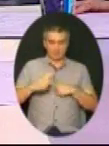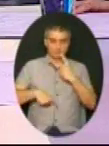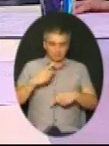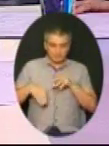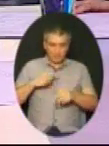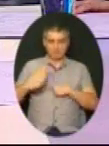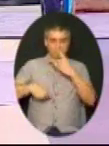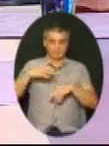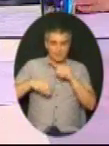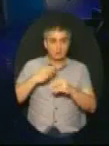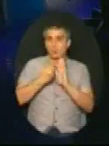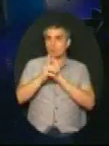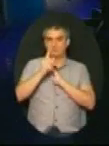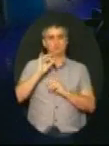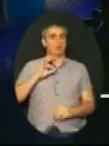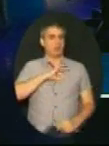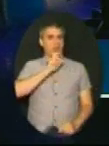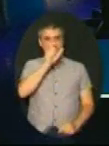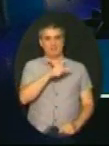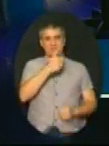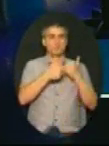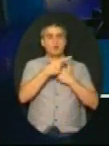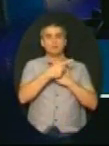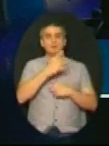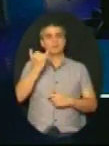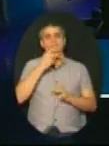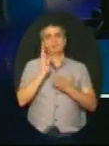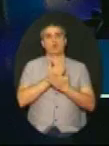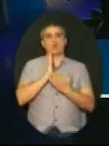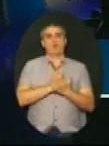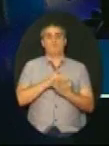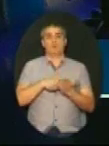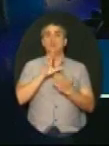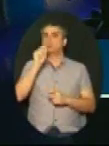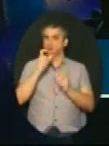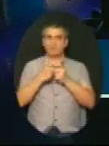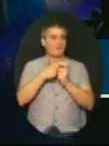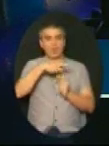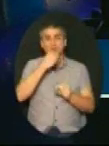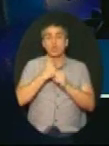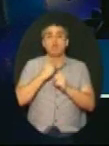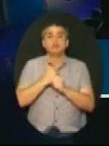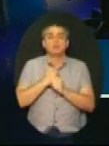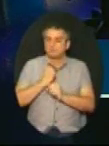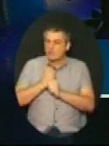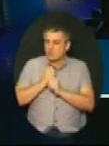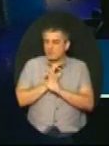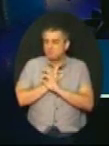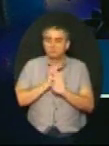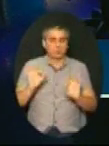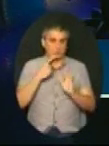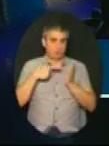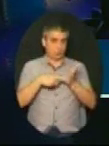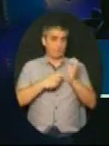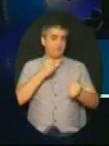בחירות, אחרי מערכת בחירות, חוץ מהעניין של האישיות של המועמד, זה מה שקובע. יש מפלגות שעושות עבודה מצוינת,